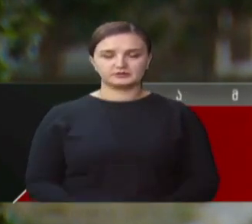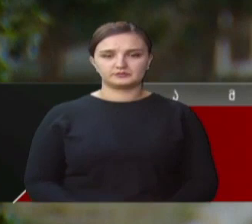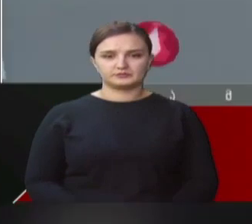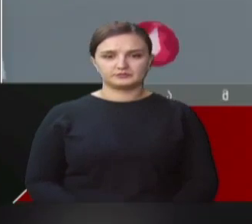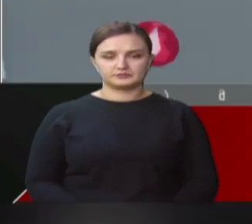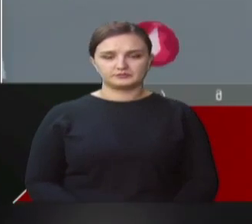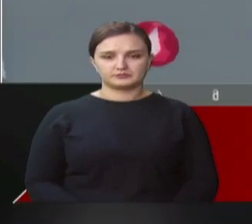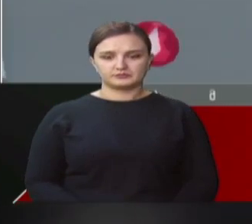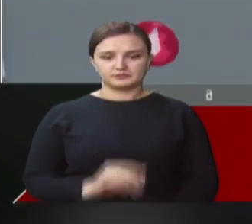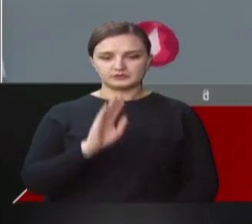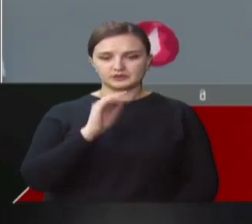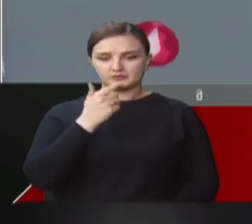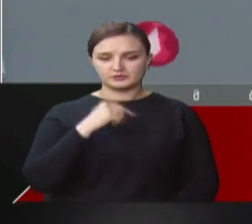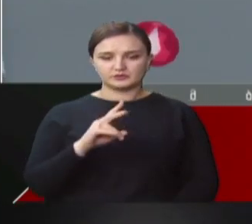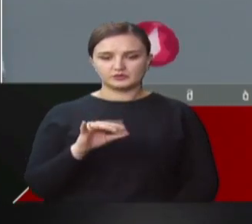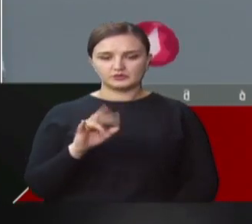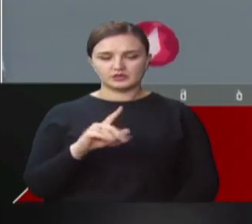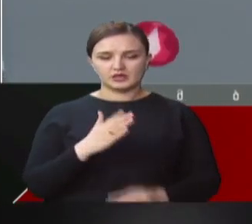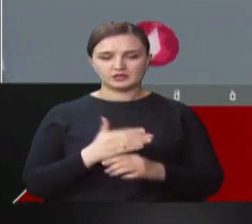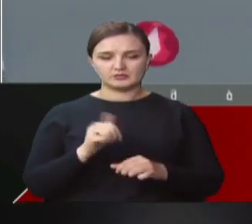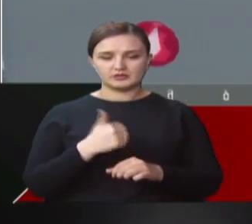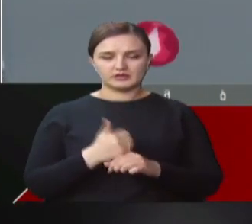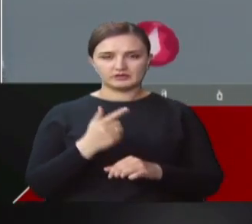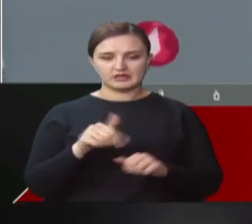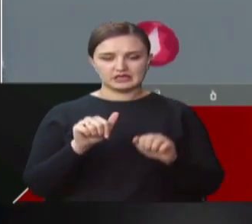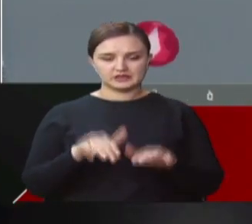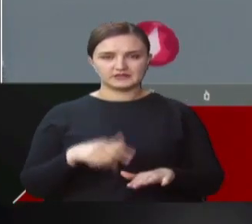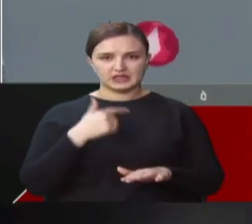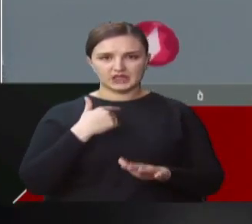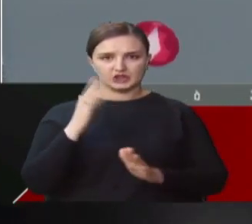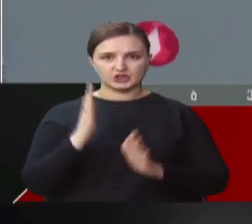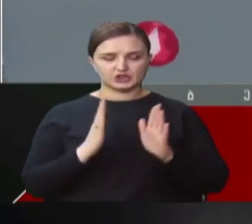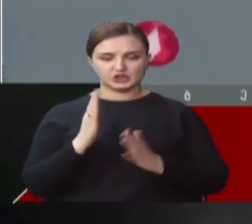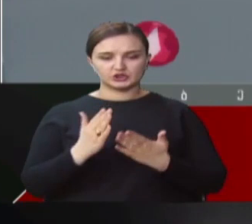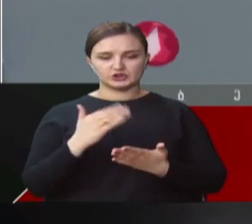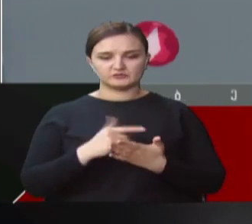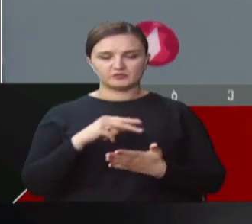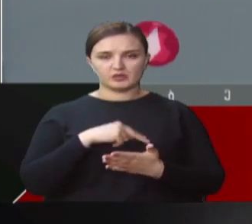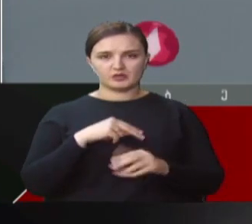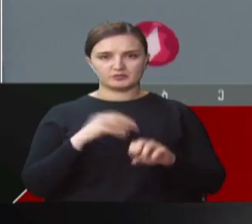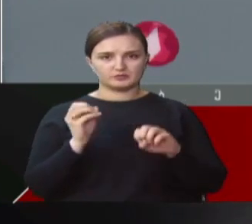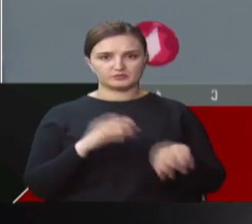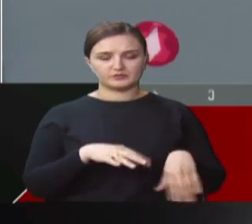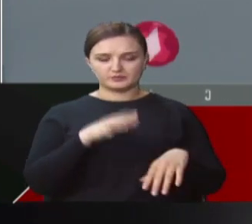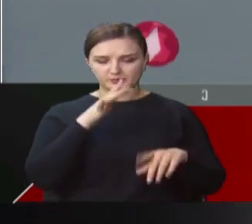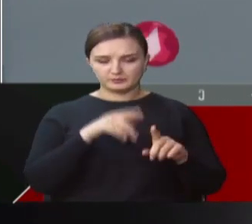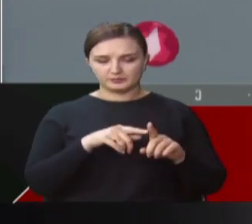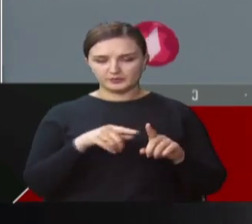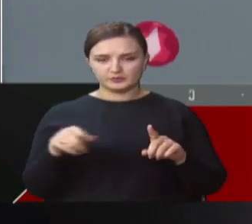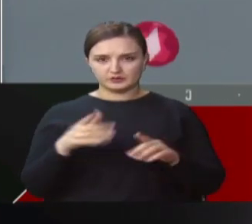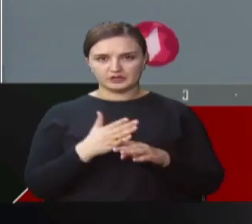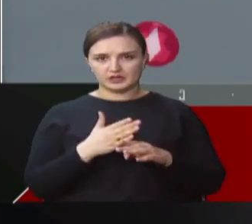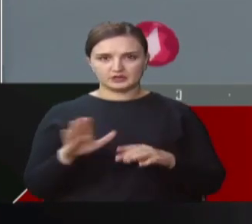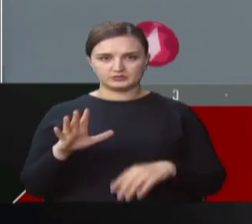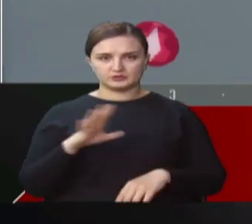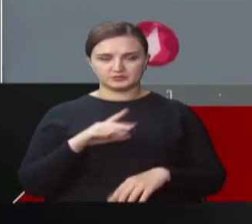ქალბატონო, რა არის მთავარი, რის გამოც გადაწყვეტეთ თქვენ კენჭის რა თან მას შემდეგ, რაც თქვენ დატოვეთ პარლამენტი და გარკვეული პერიოდით გაემიჯნეთ